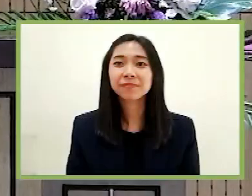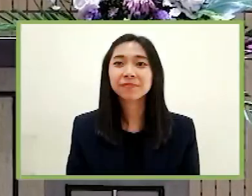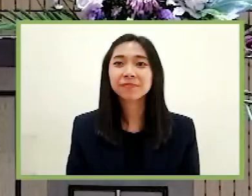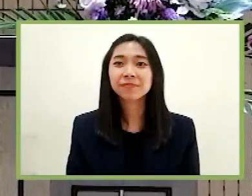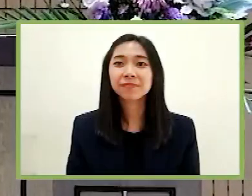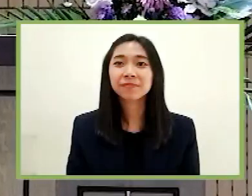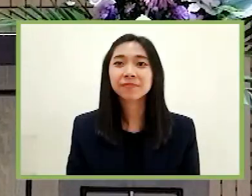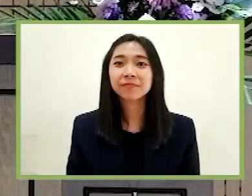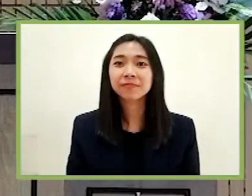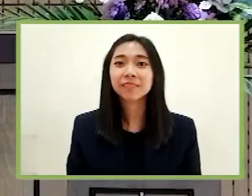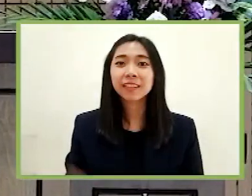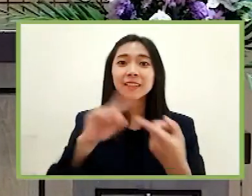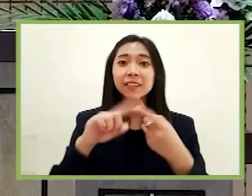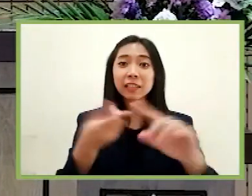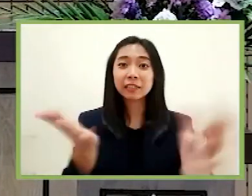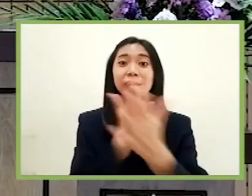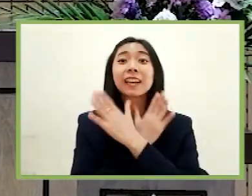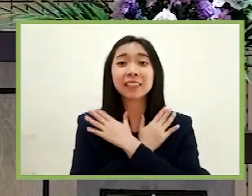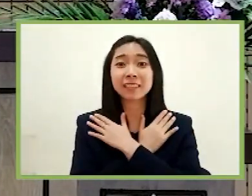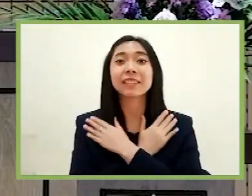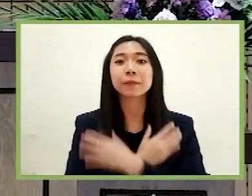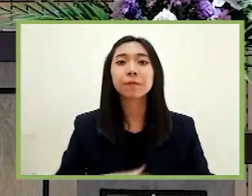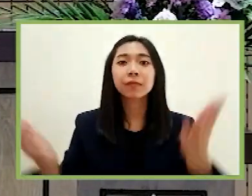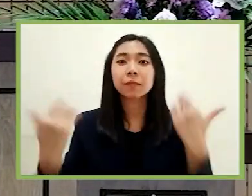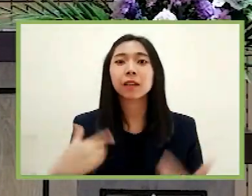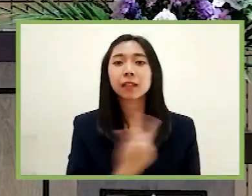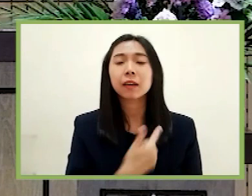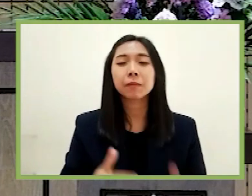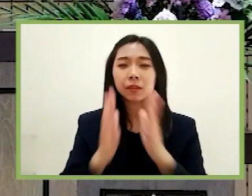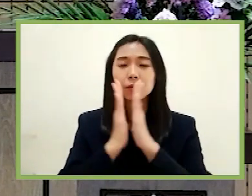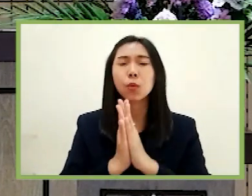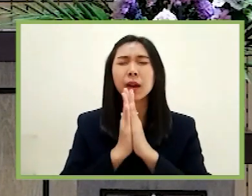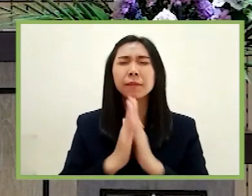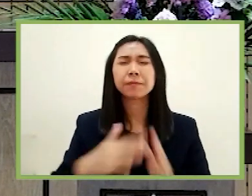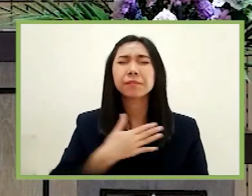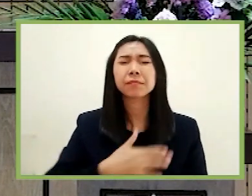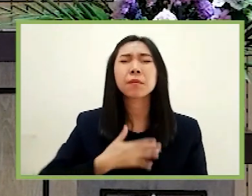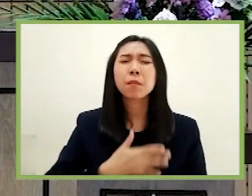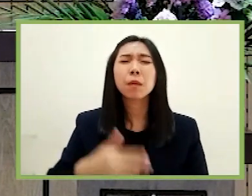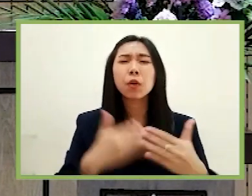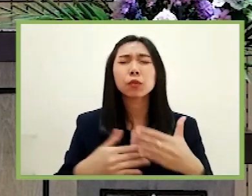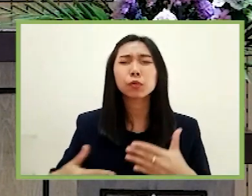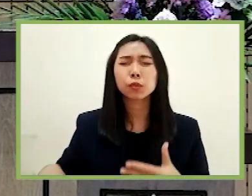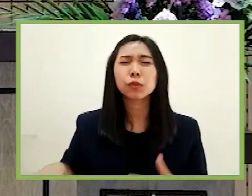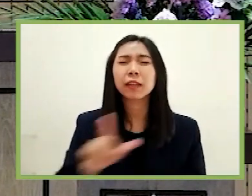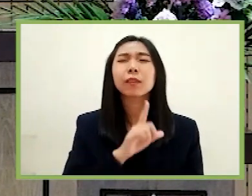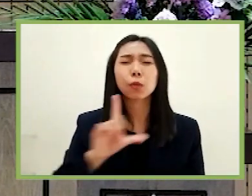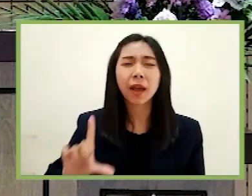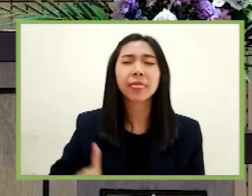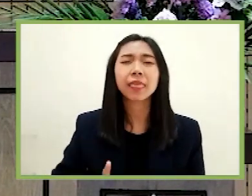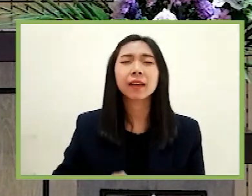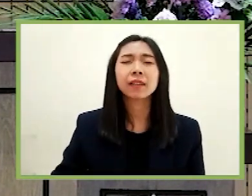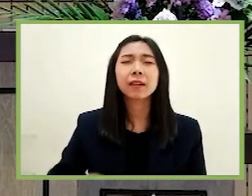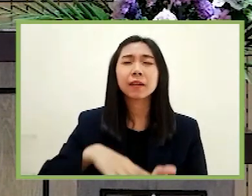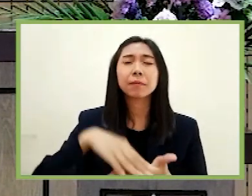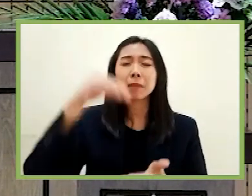Bapak Ibu yang terkasih Mari kita berdoa memohon tuntunan Roh Kudus untuk pembacaan Firman